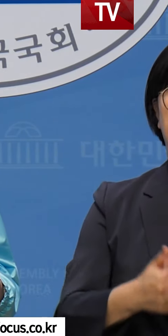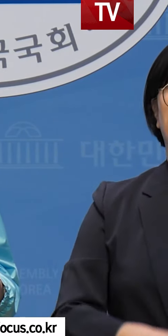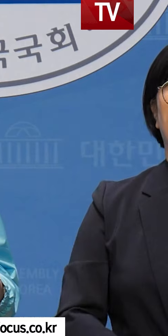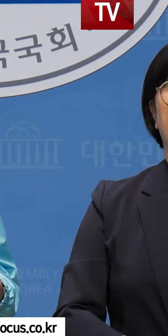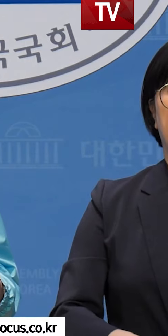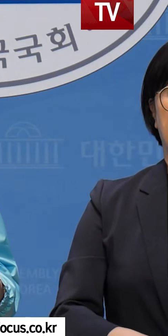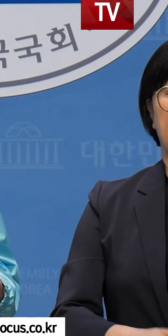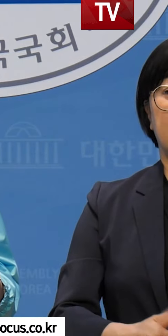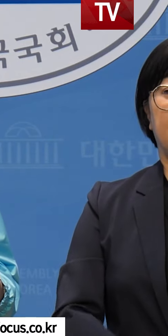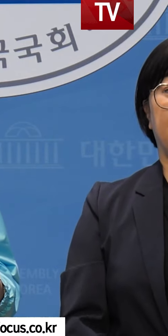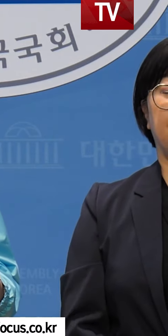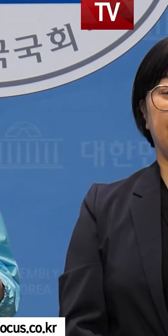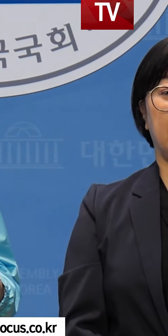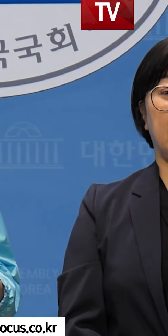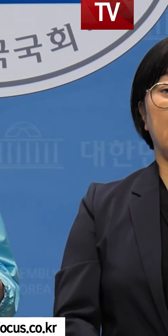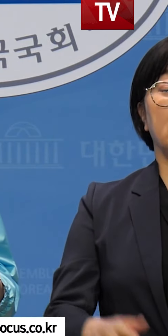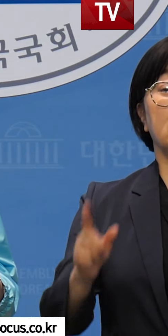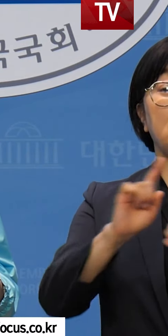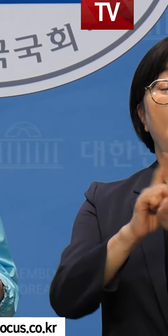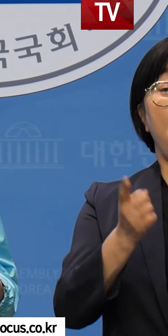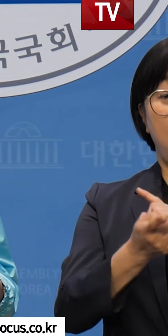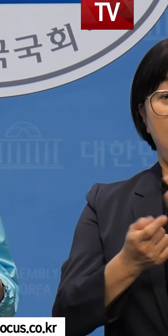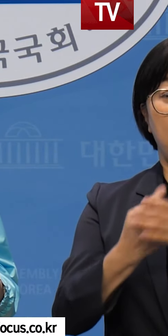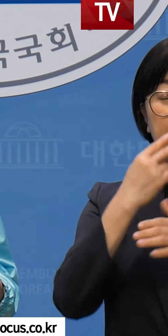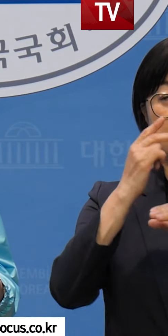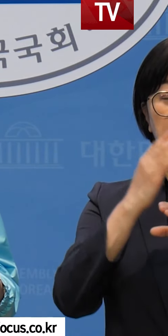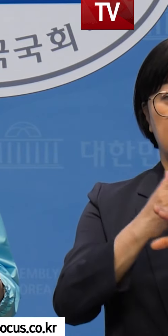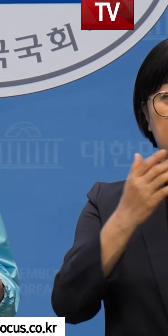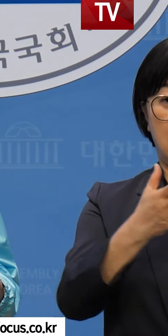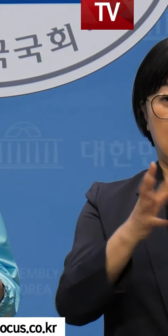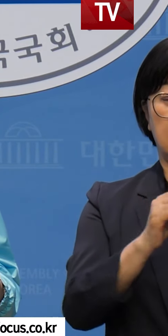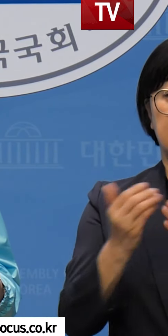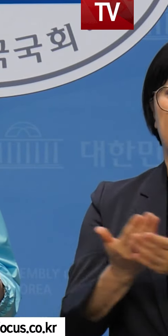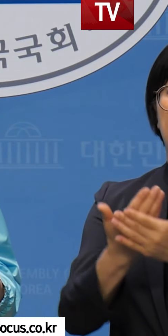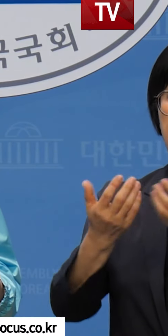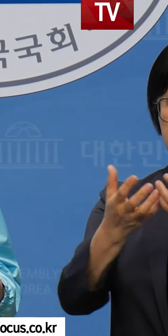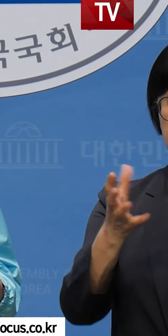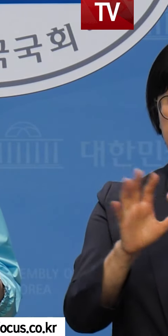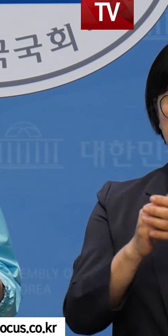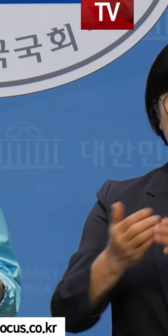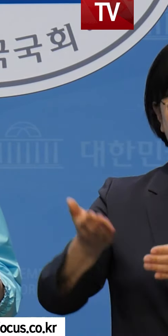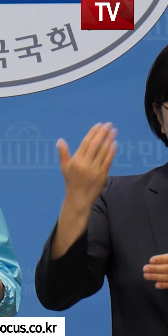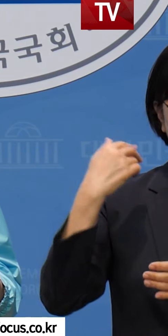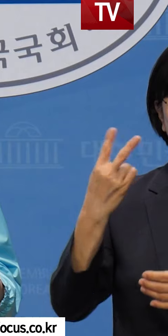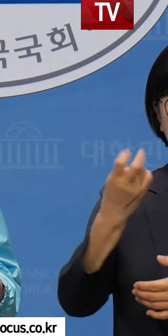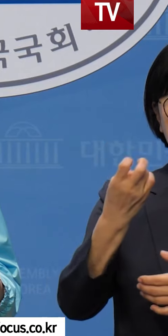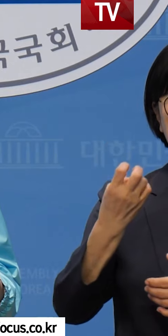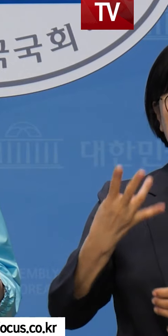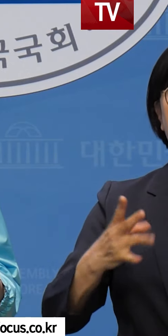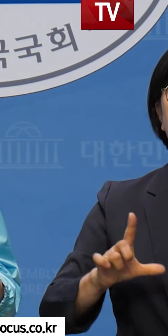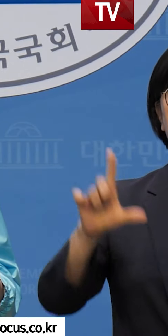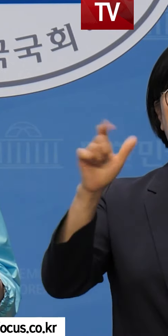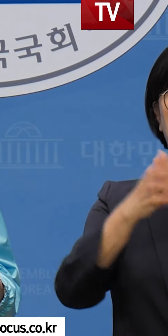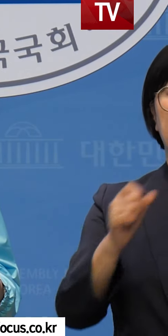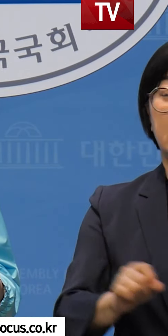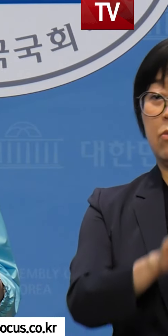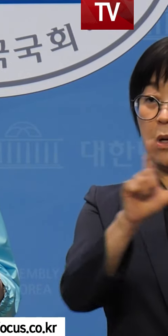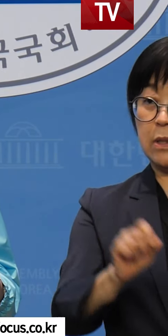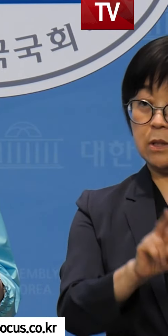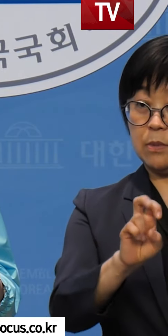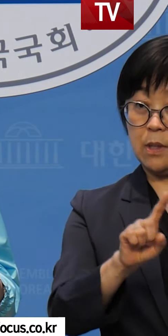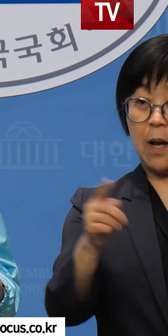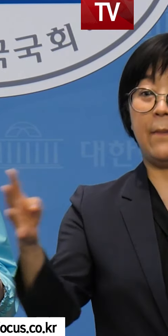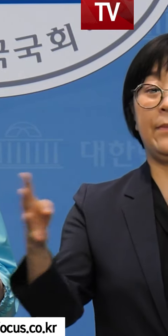1. 양 후보는 더불어민주당과 진보당에서 지난 2024년 2월